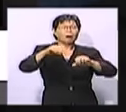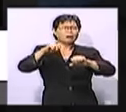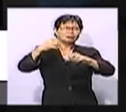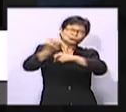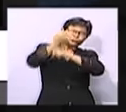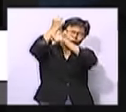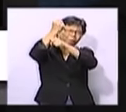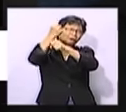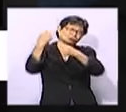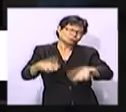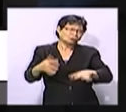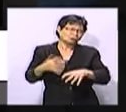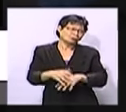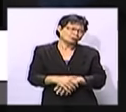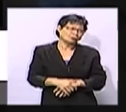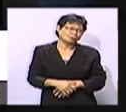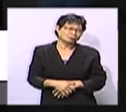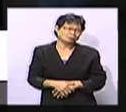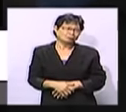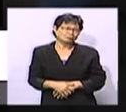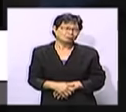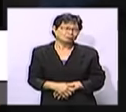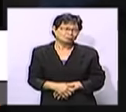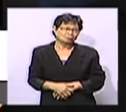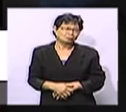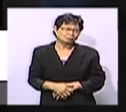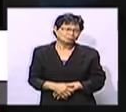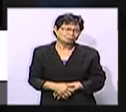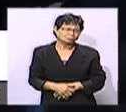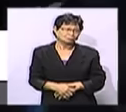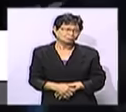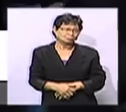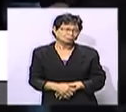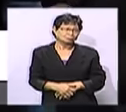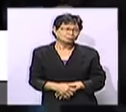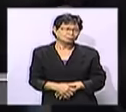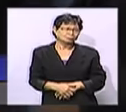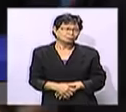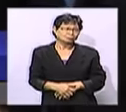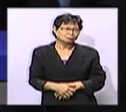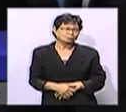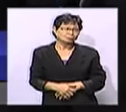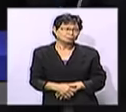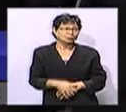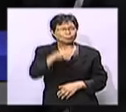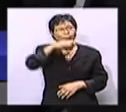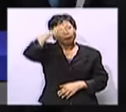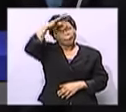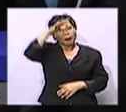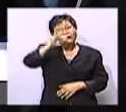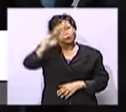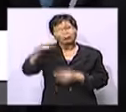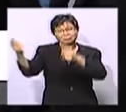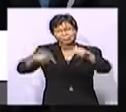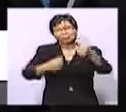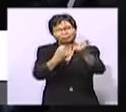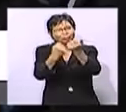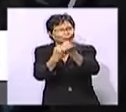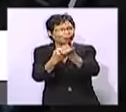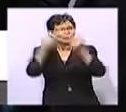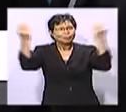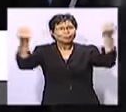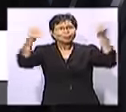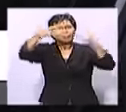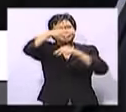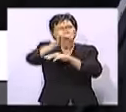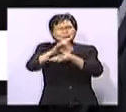expect early finish round for his knockout this opponent. Ibu bapa Aiman turut hadir memberikan sokongan pada majlis